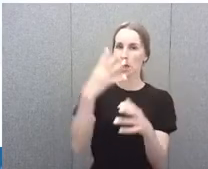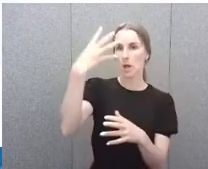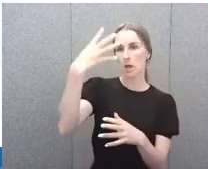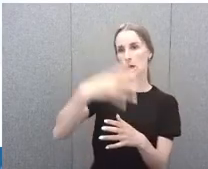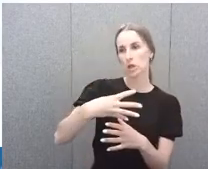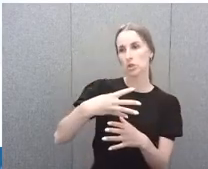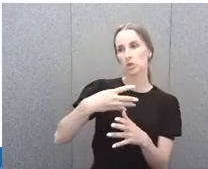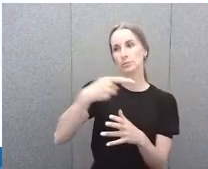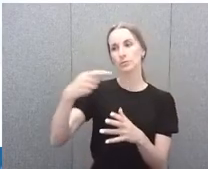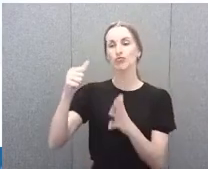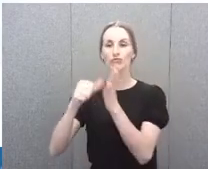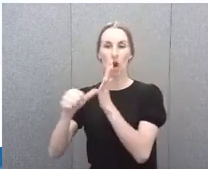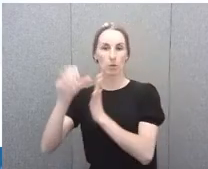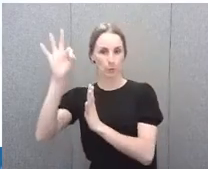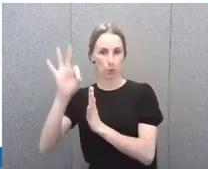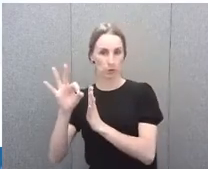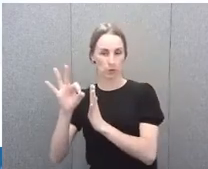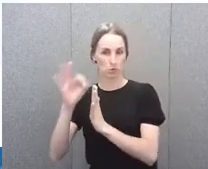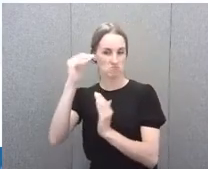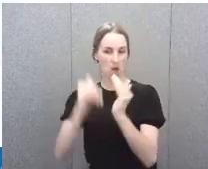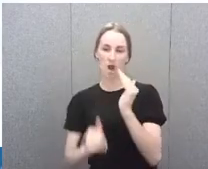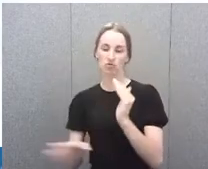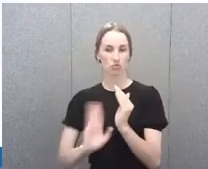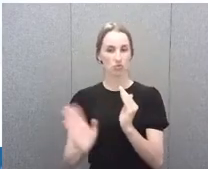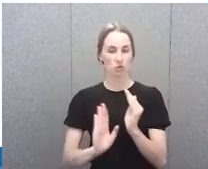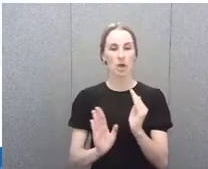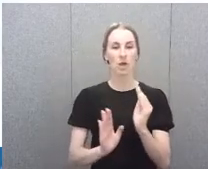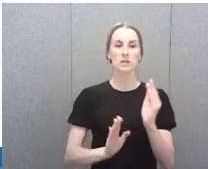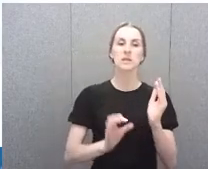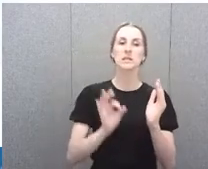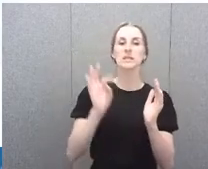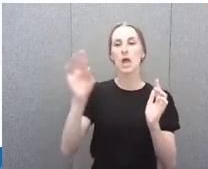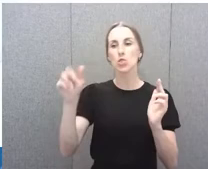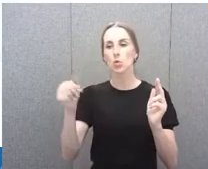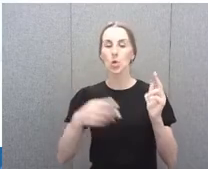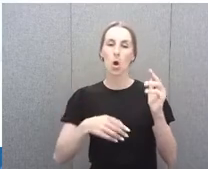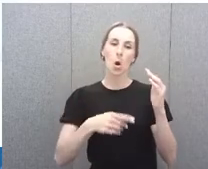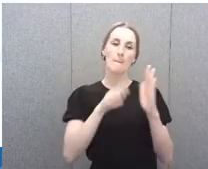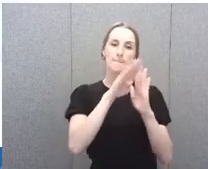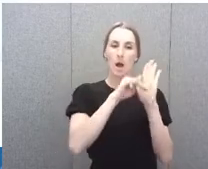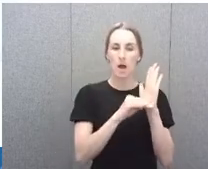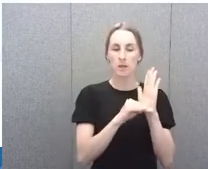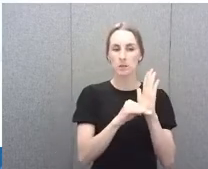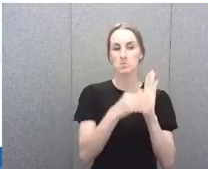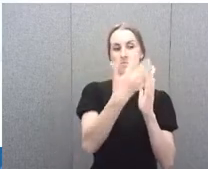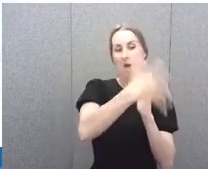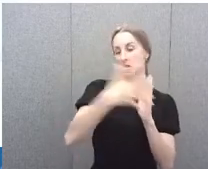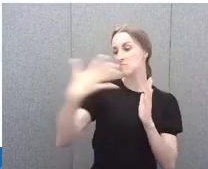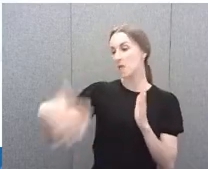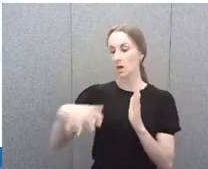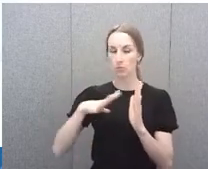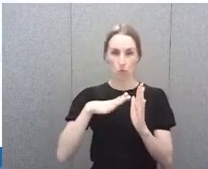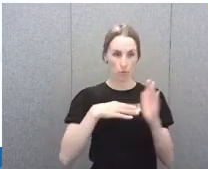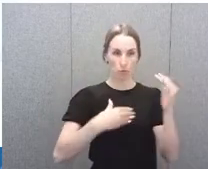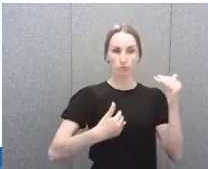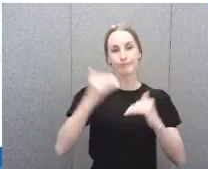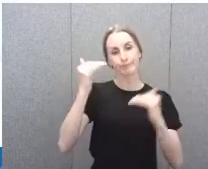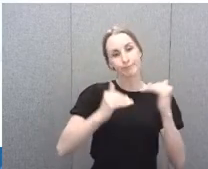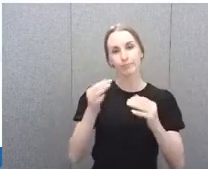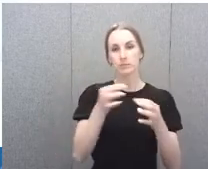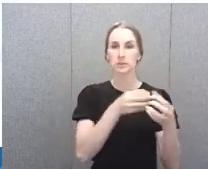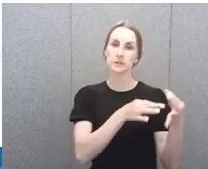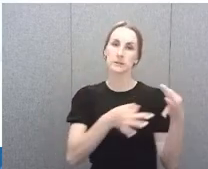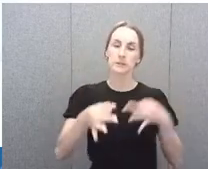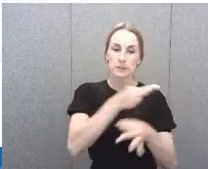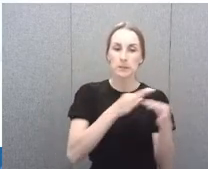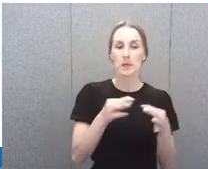там соотношение мужчин и женщин было 40-60%. И недавно мы рассматривали изменения к нашему статуту